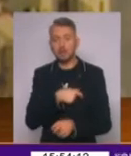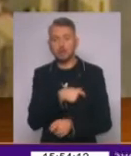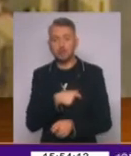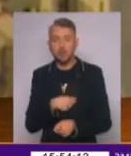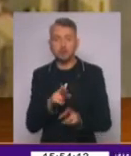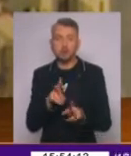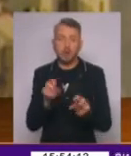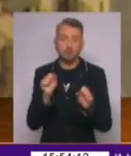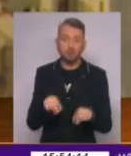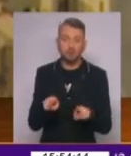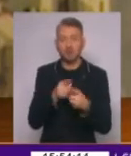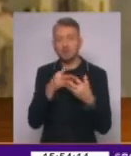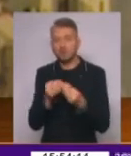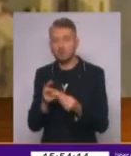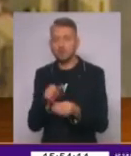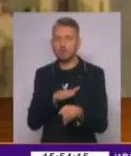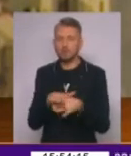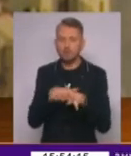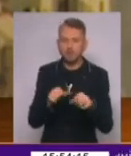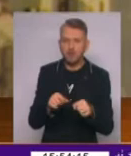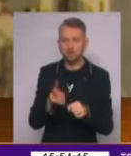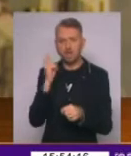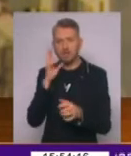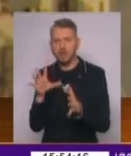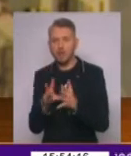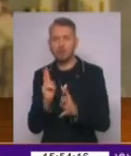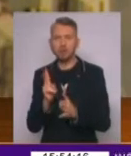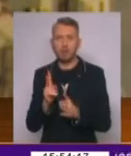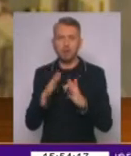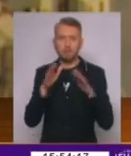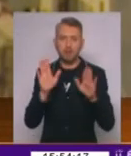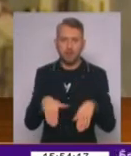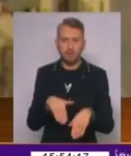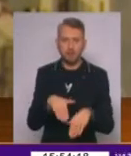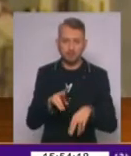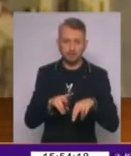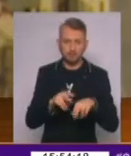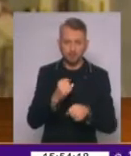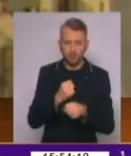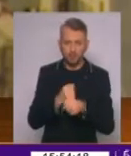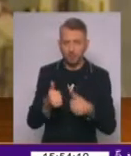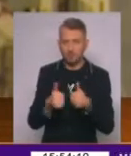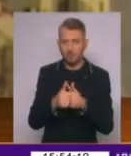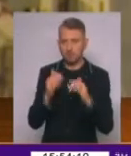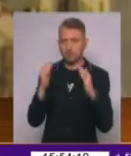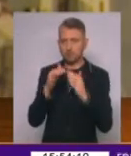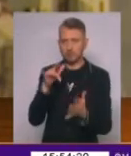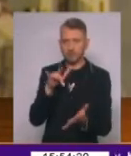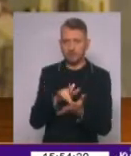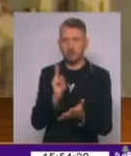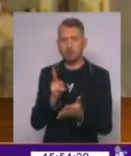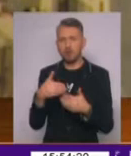можуть, таким вже і тиснуть і на виконавчу владу, і на Київенерго. Хтось, можливо, палатки там розбиває під будівлею центральною, хтось там